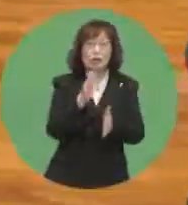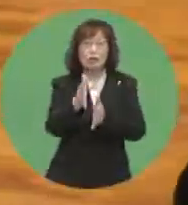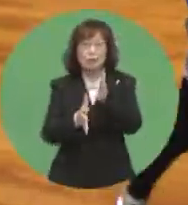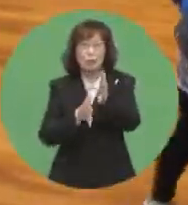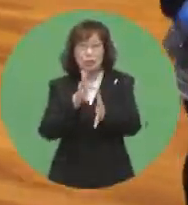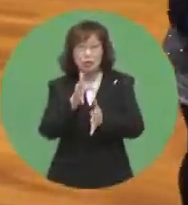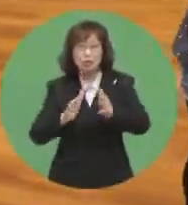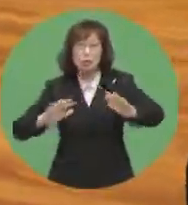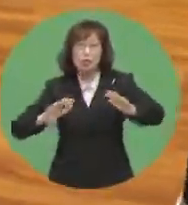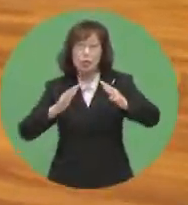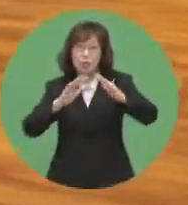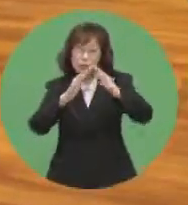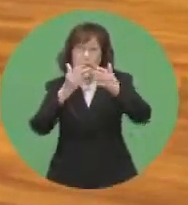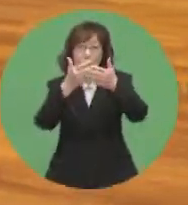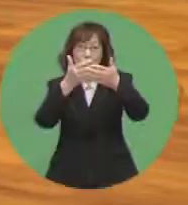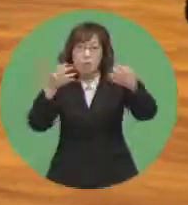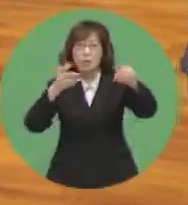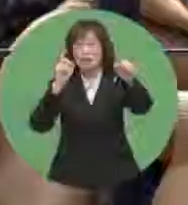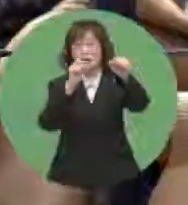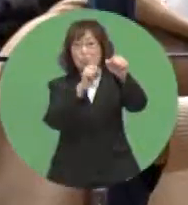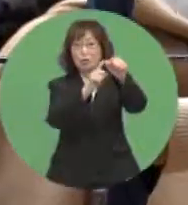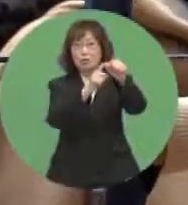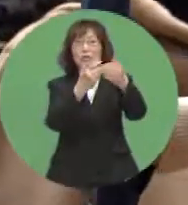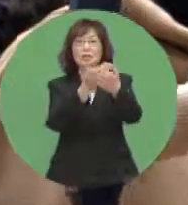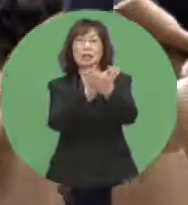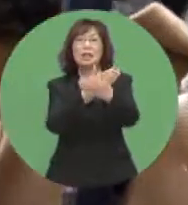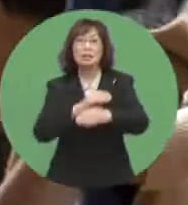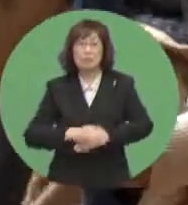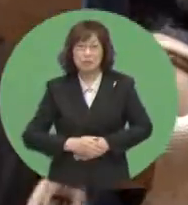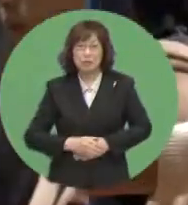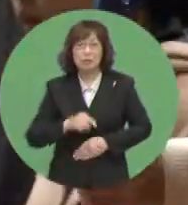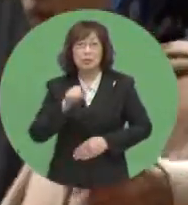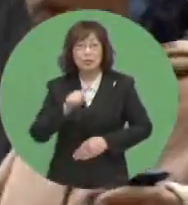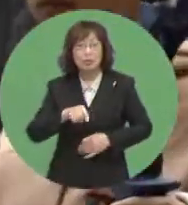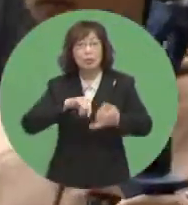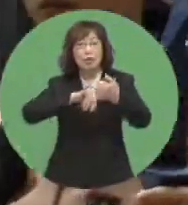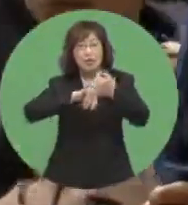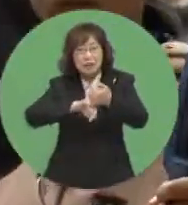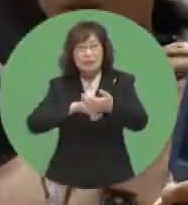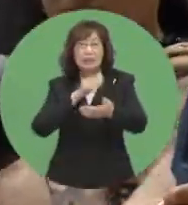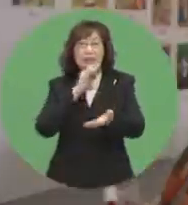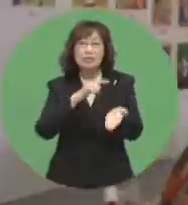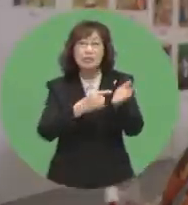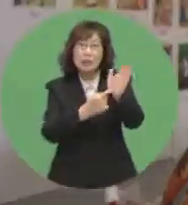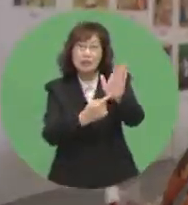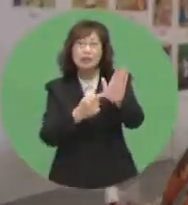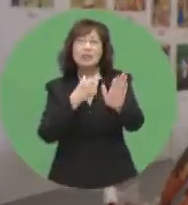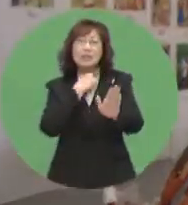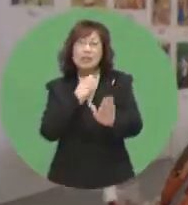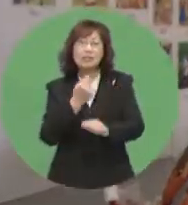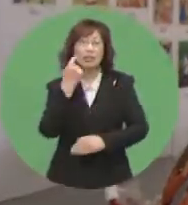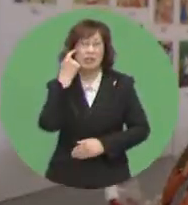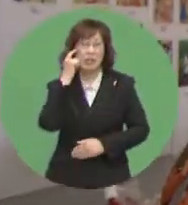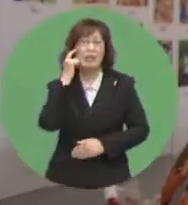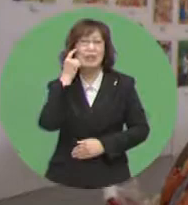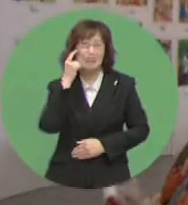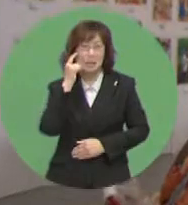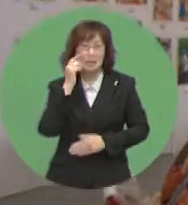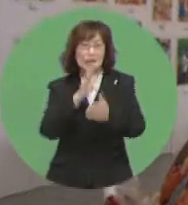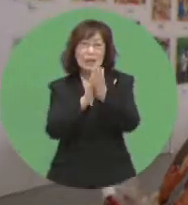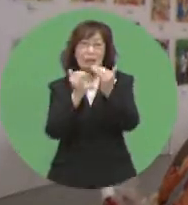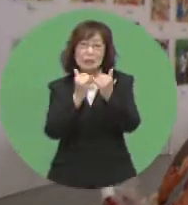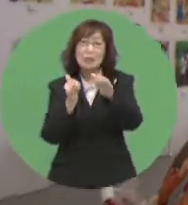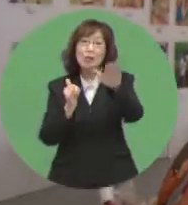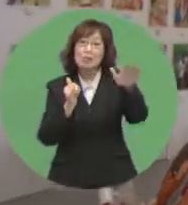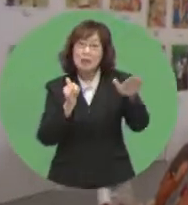これがやはり一番大きい目標となります。これをぜひね、実現をしていきたいな、このように考えておりますので、県民の